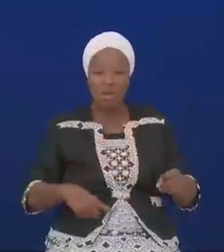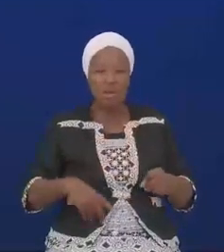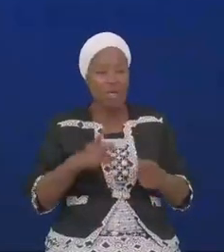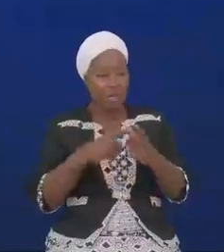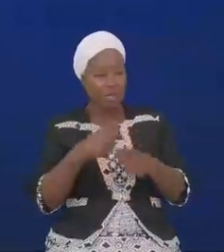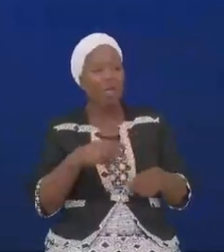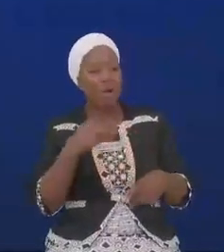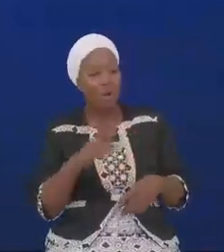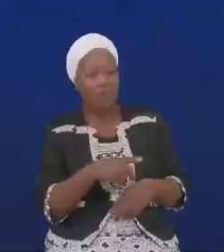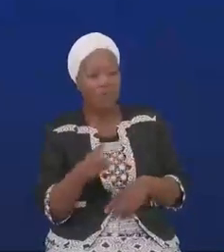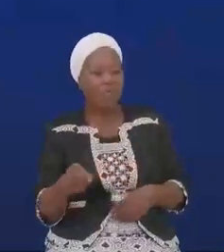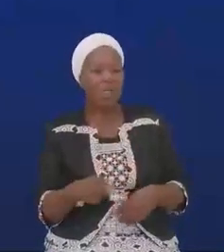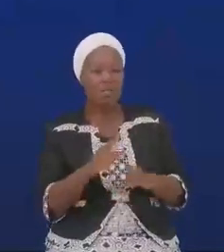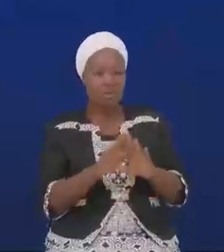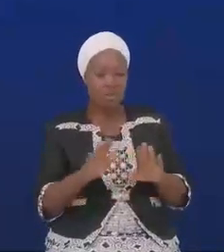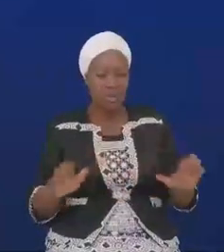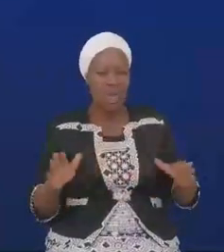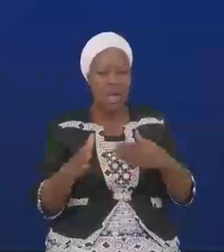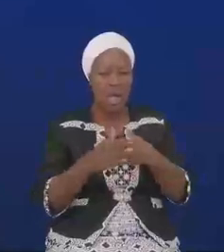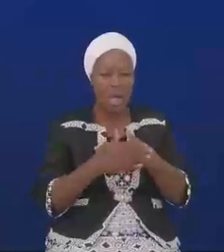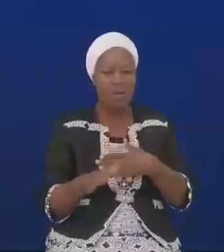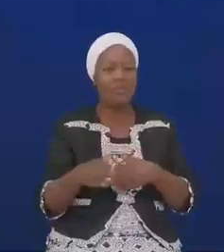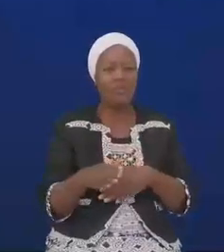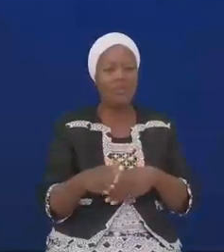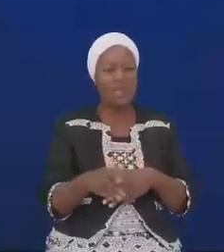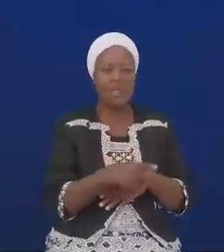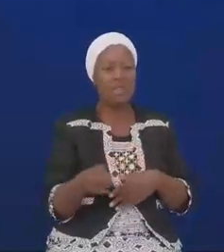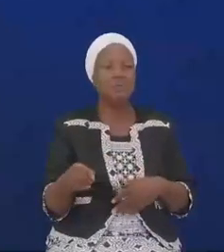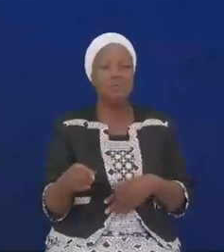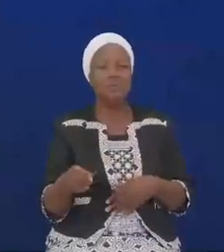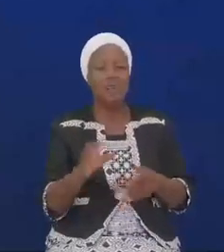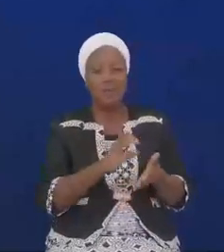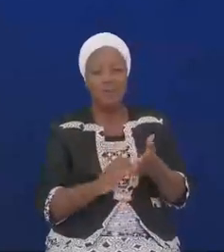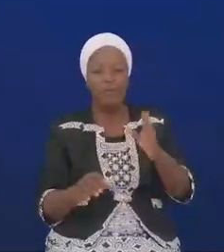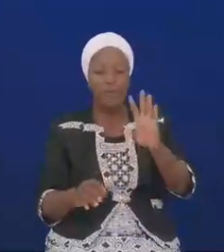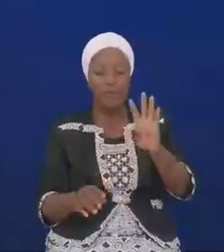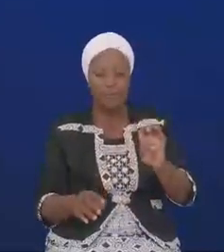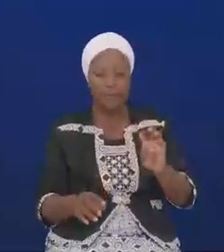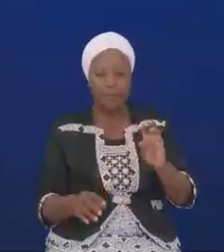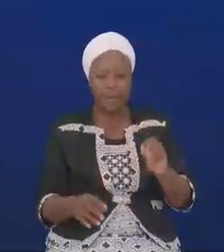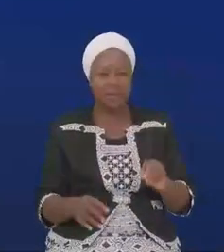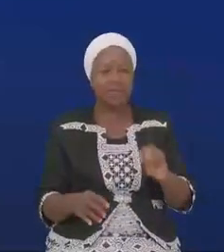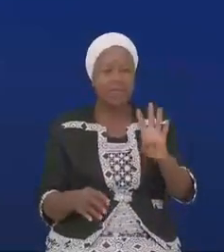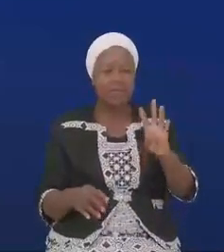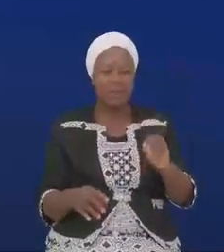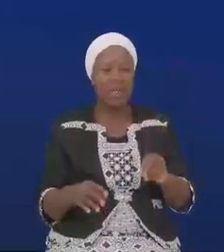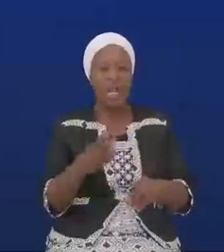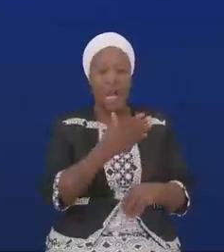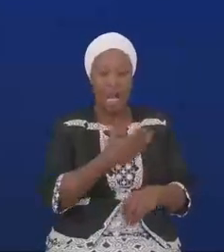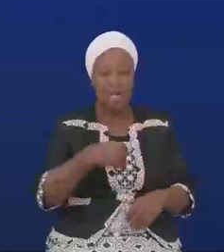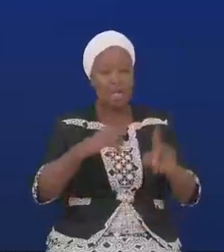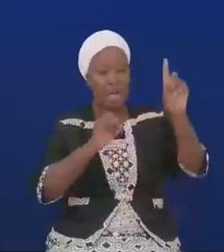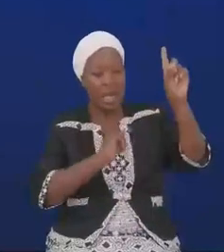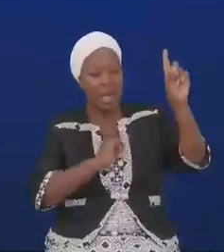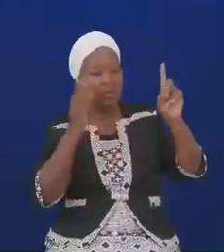bonheur et celui de leurs enfants après eux. Le verset 40 qui nous dit: je traiterai avec eux